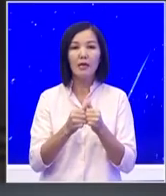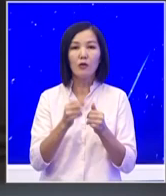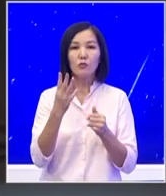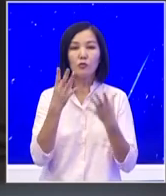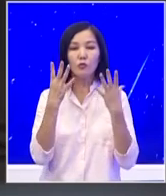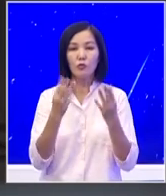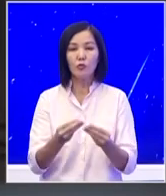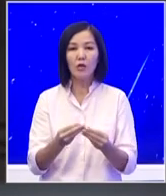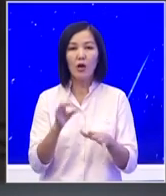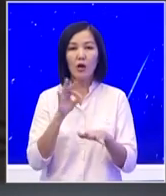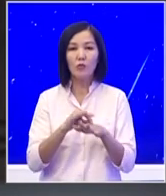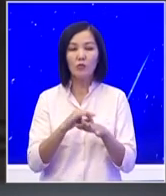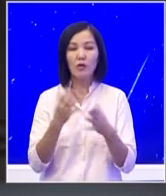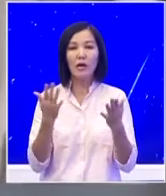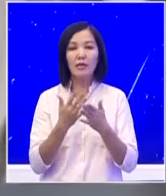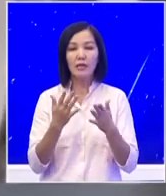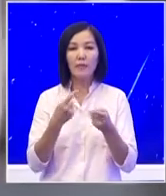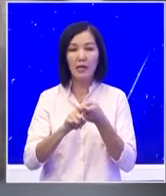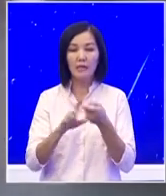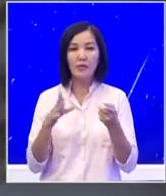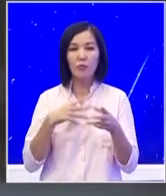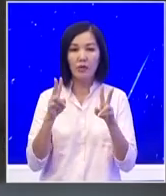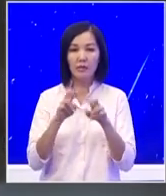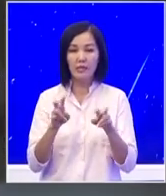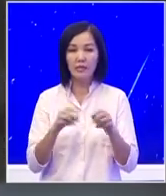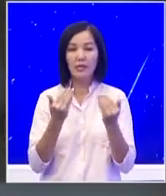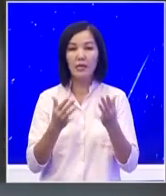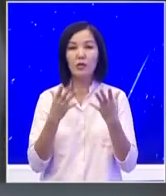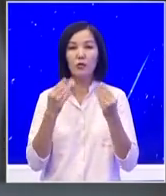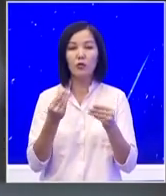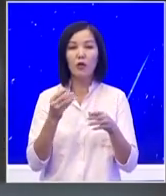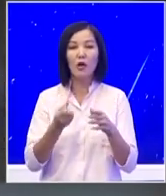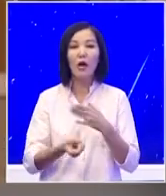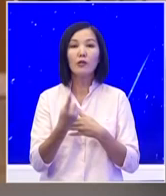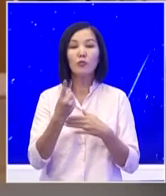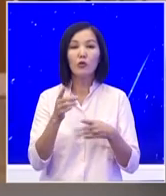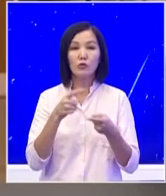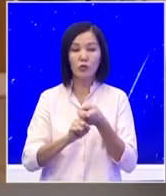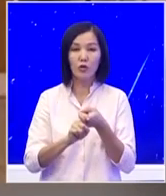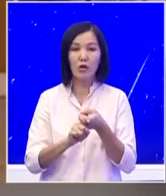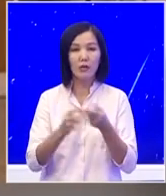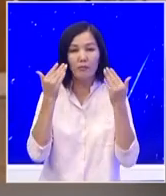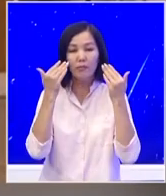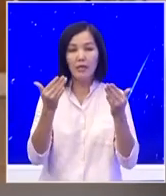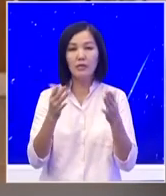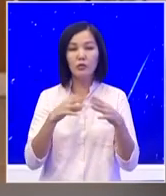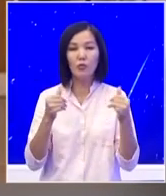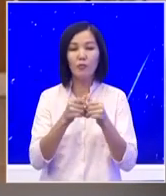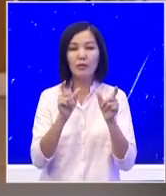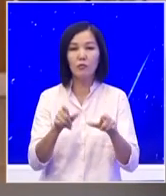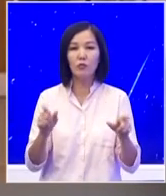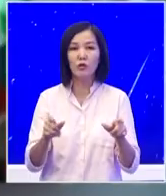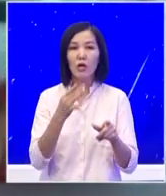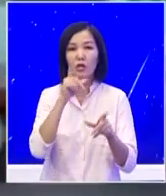күнде науқастардың кіммен қарым-қатынаста болғанын анықтамақ. Әзірге олардың вирусты қайдан жұқтырғаны белгісіз. Отбасы мүшелерінің ешбірі